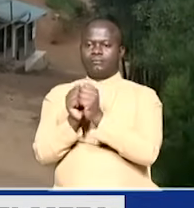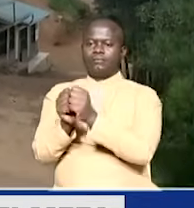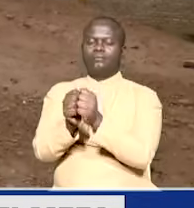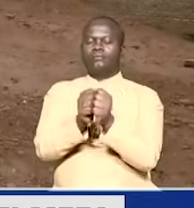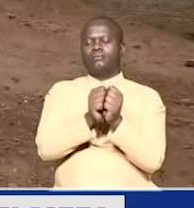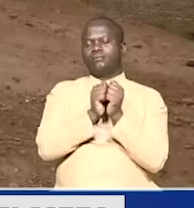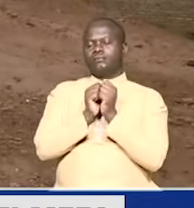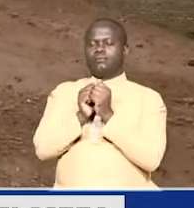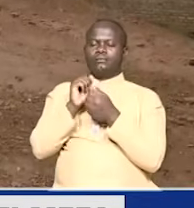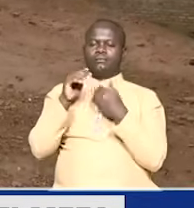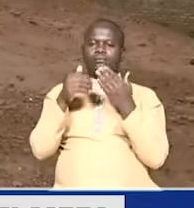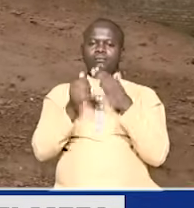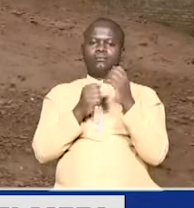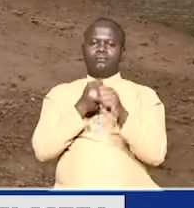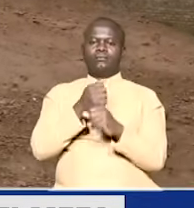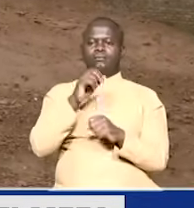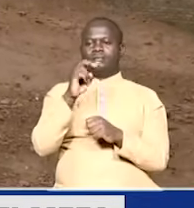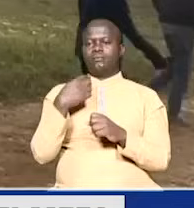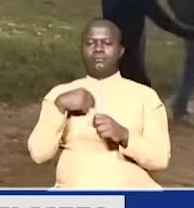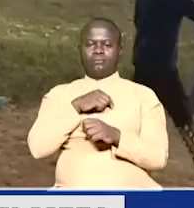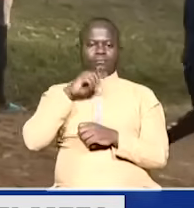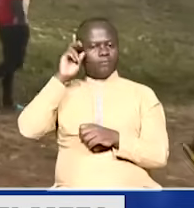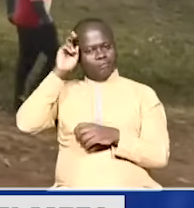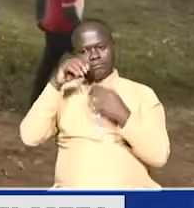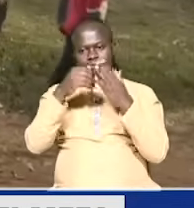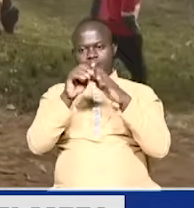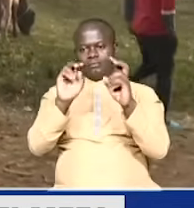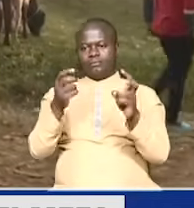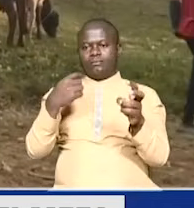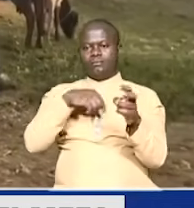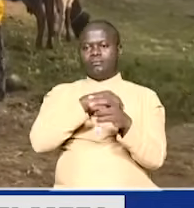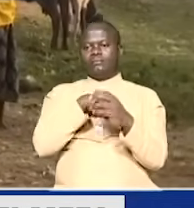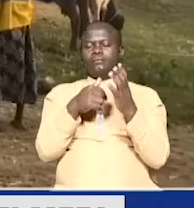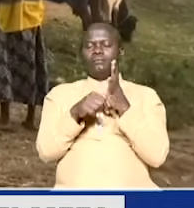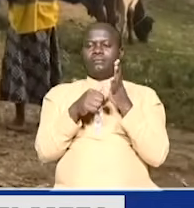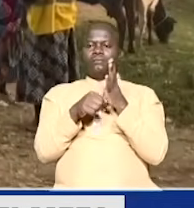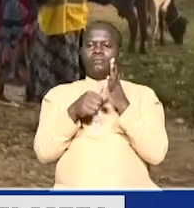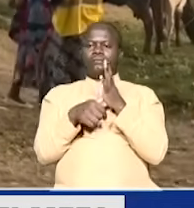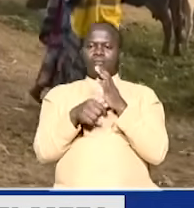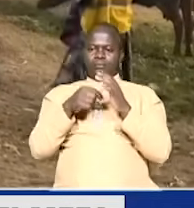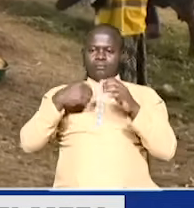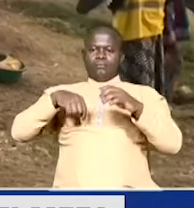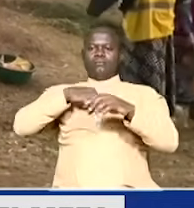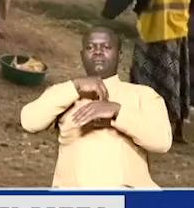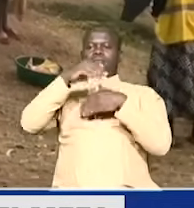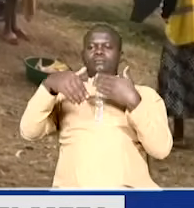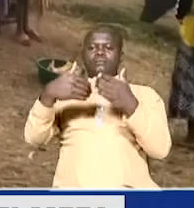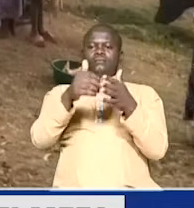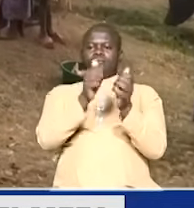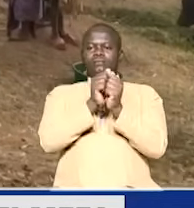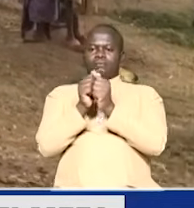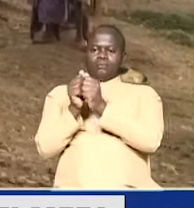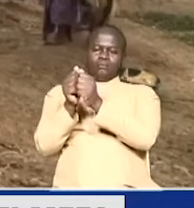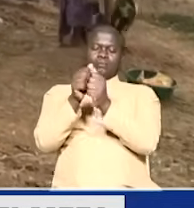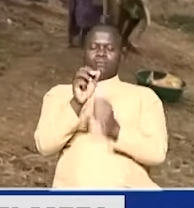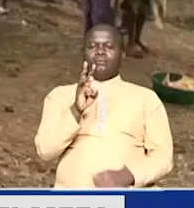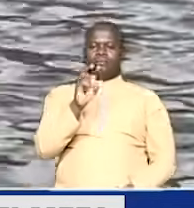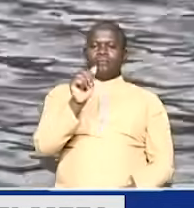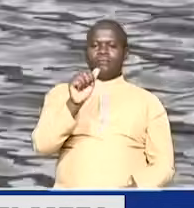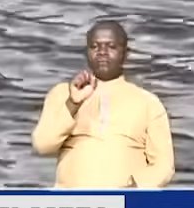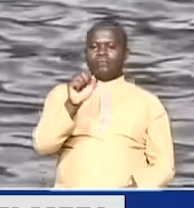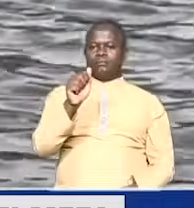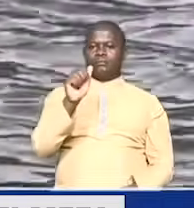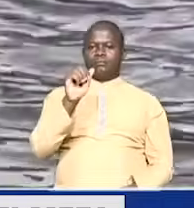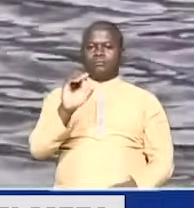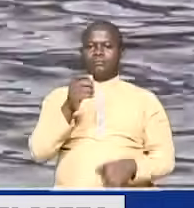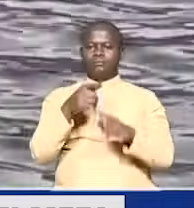hagati y'umwaka n'igice cy'imyaka ibiri twumva yuko ari ikibazo twagejeje ku buyobozi bukuru bwa WASAC groupe baranabizi